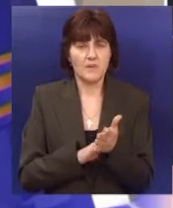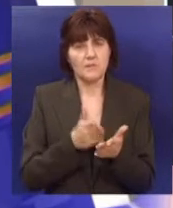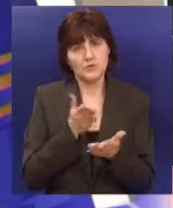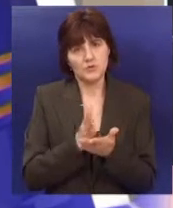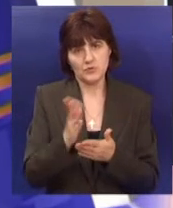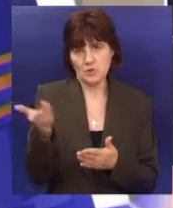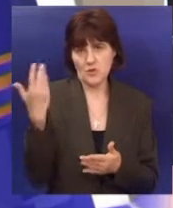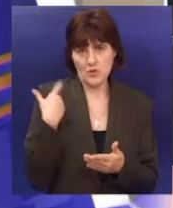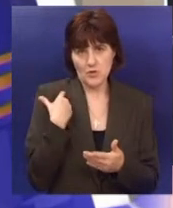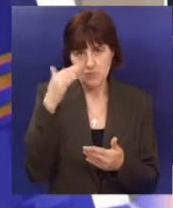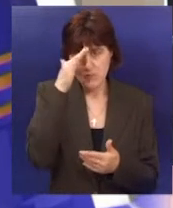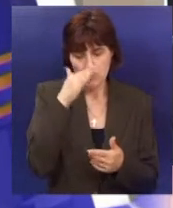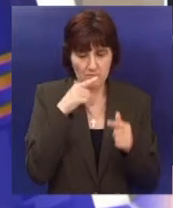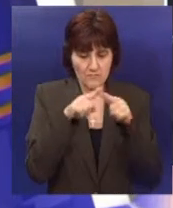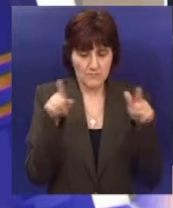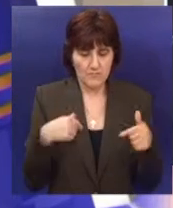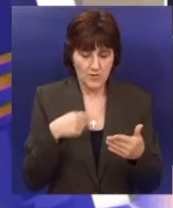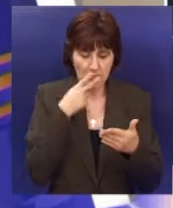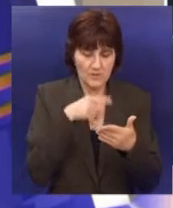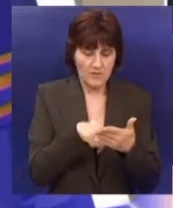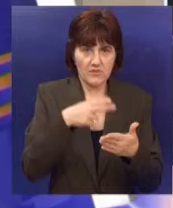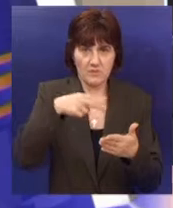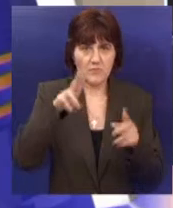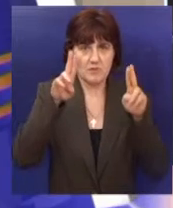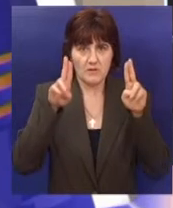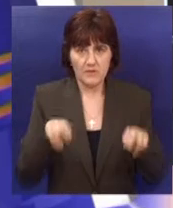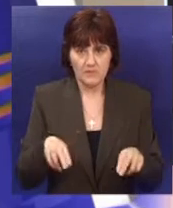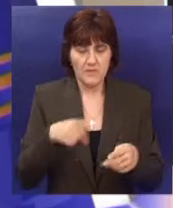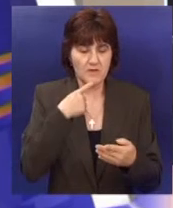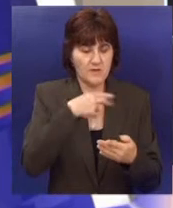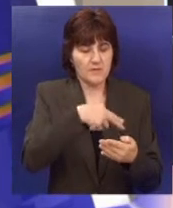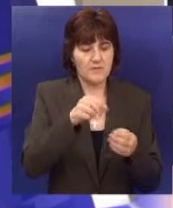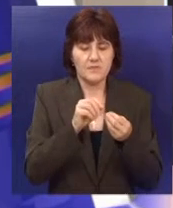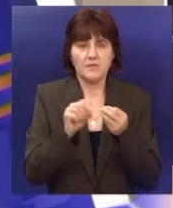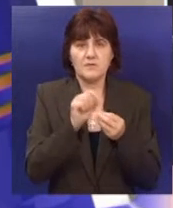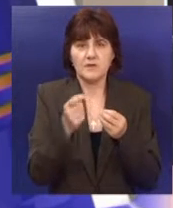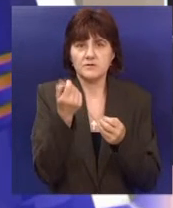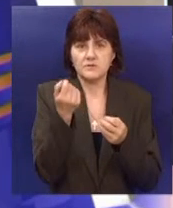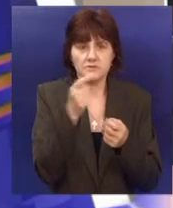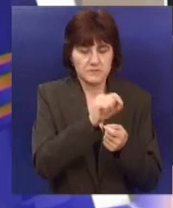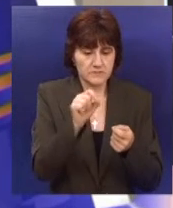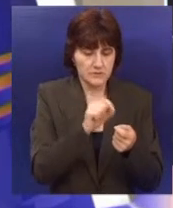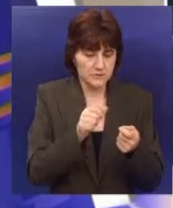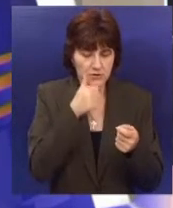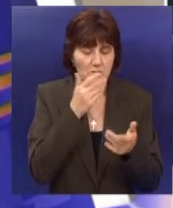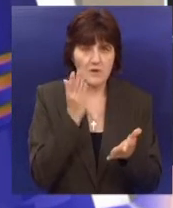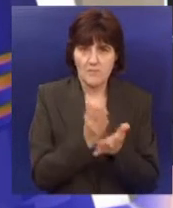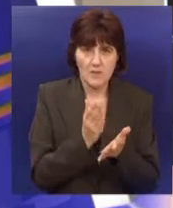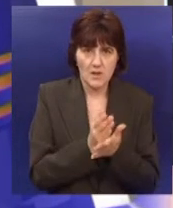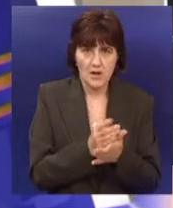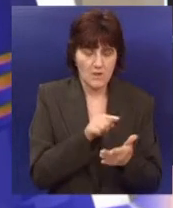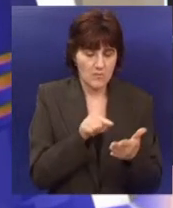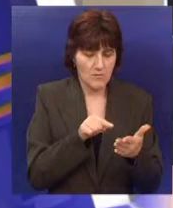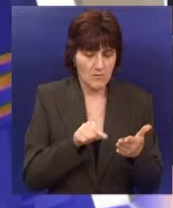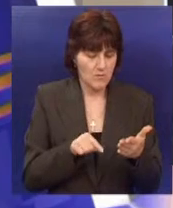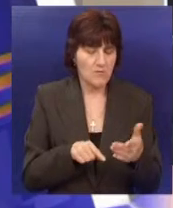u slučajima kada dobijemo pritužbu zbog diskriminacije. Također imamo mogućnost podnošenja tužbi na osnovu